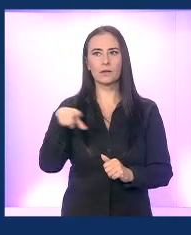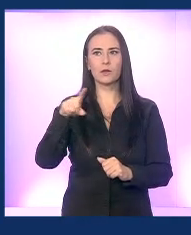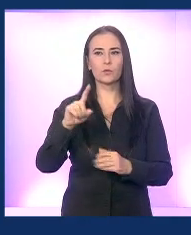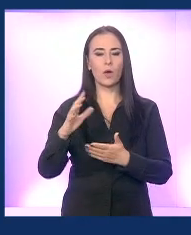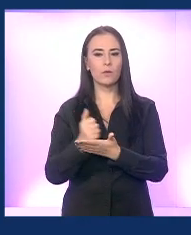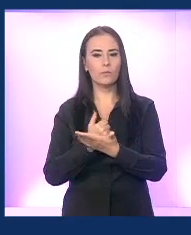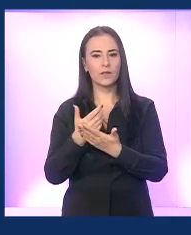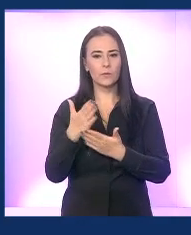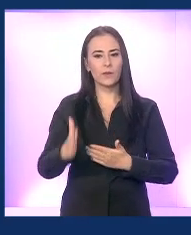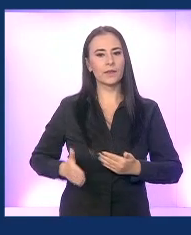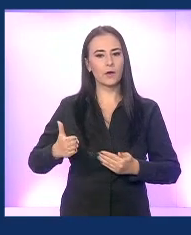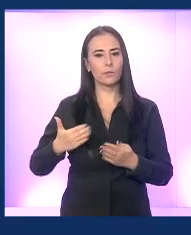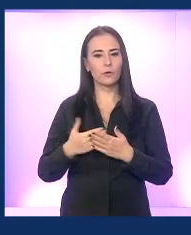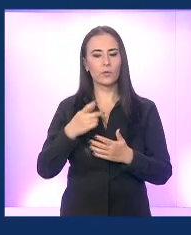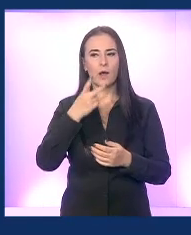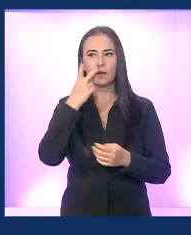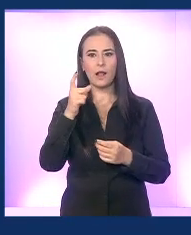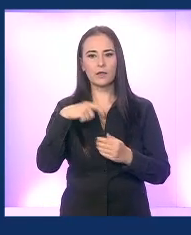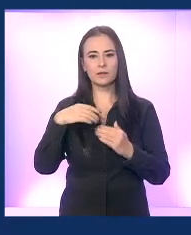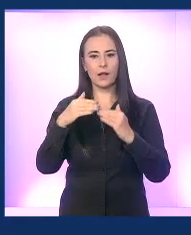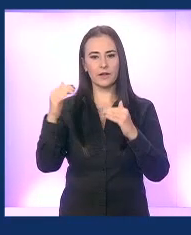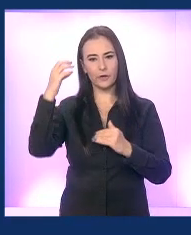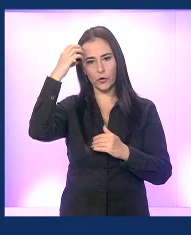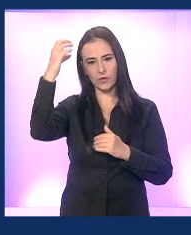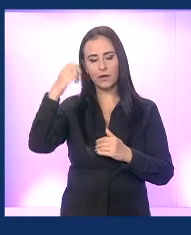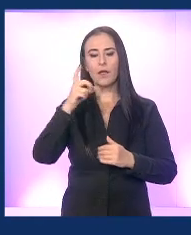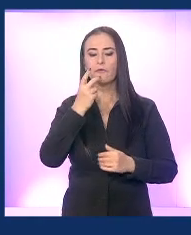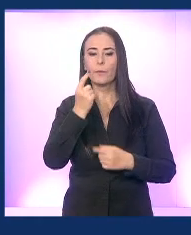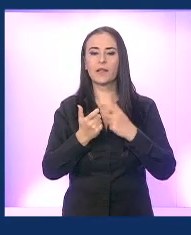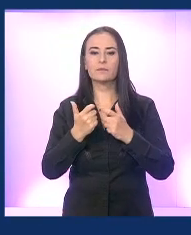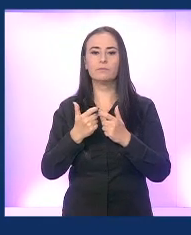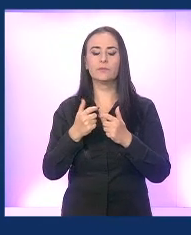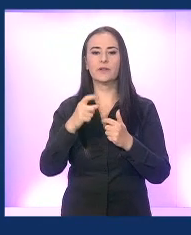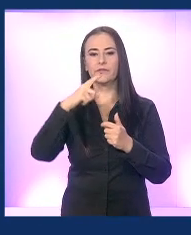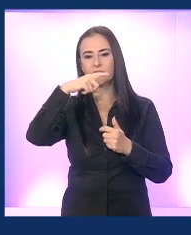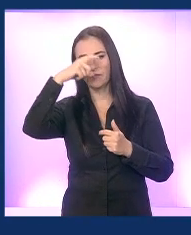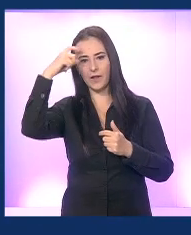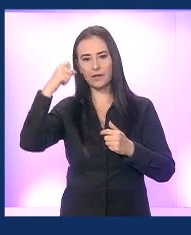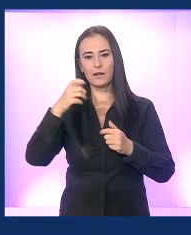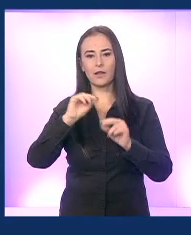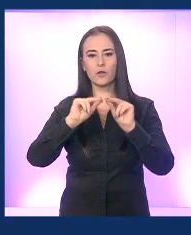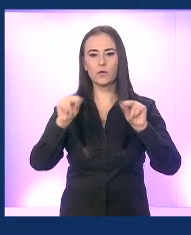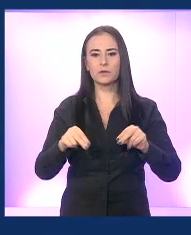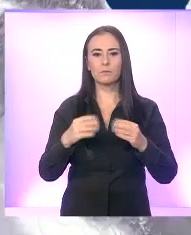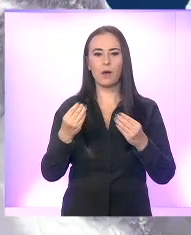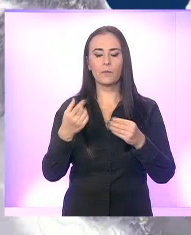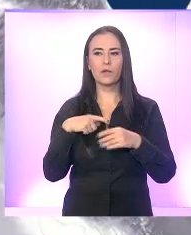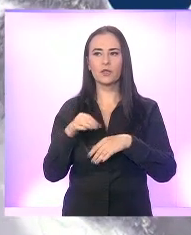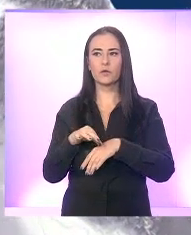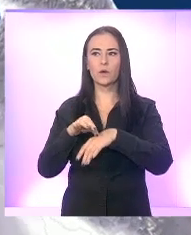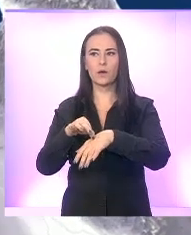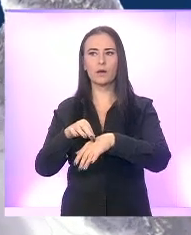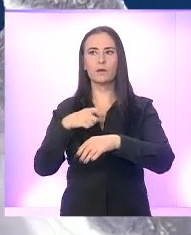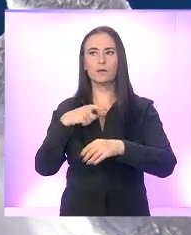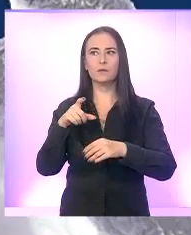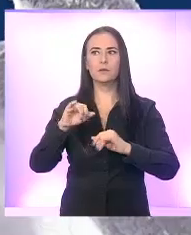când mergi cu trenul, dacă ne uităm la starea trenurilor. E o loterie vara dacă există aer condiționat, e o loterie iarna dacă există